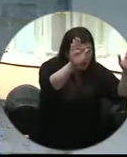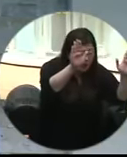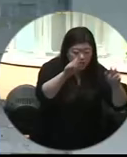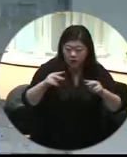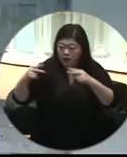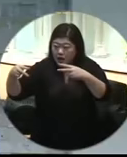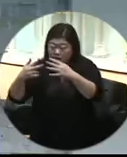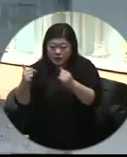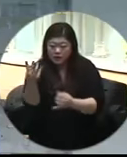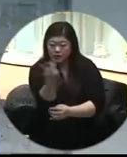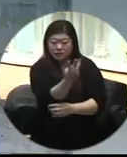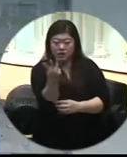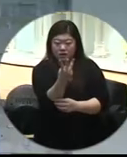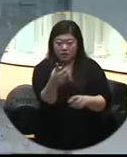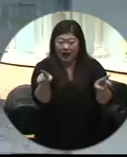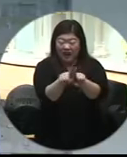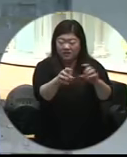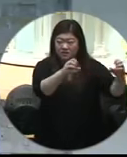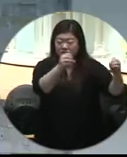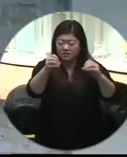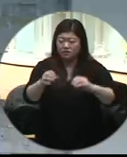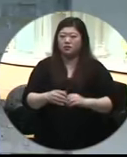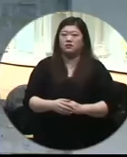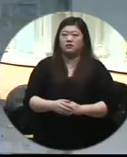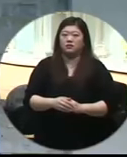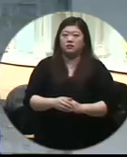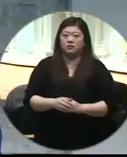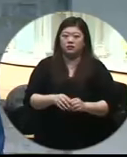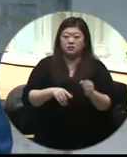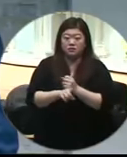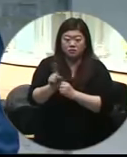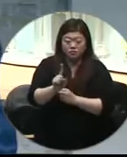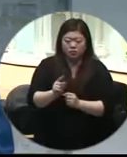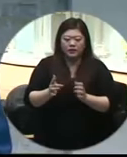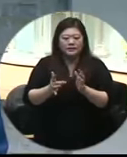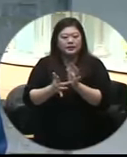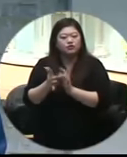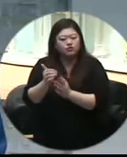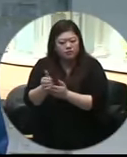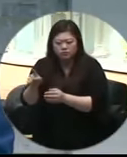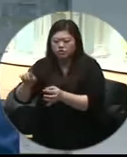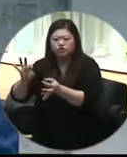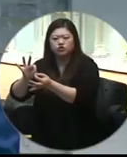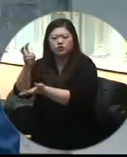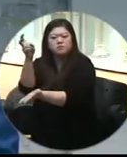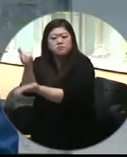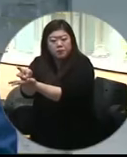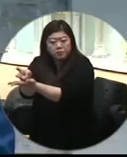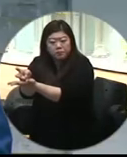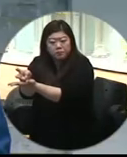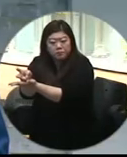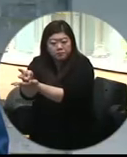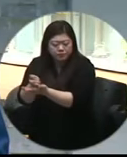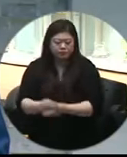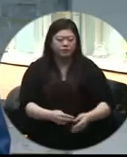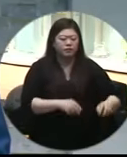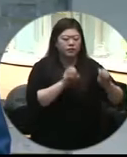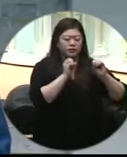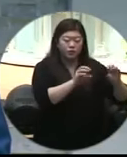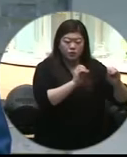예수님께서 율법과 선지자들이 증거하던 그 메시아가 나라는 것을 의미하는